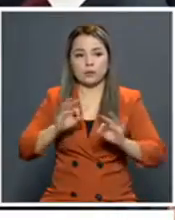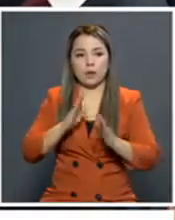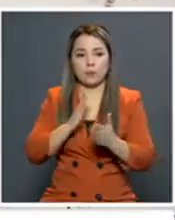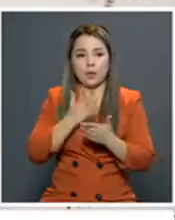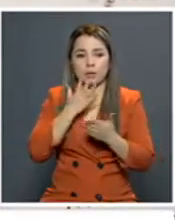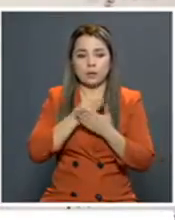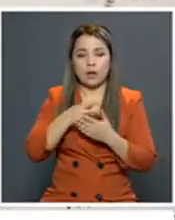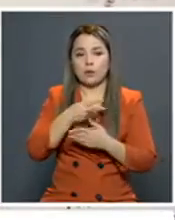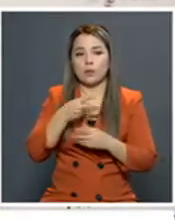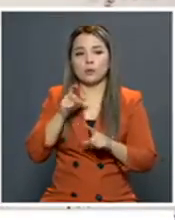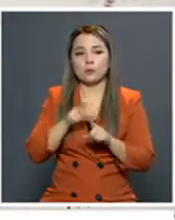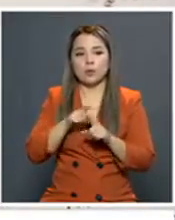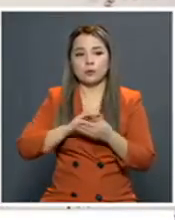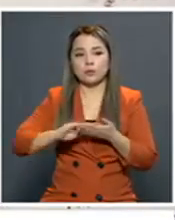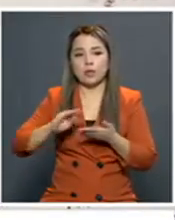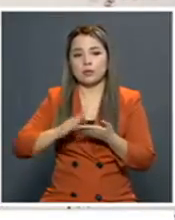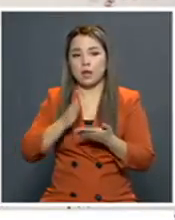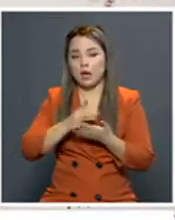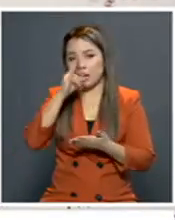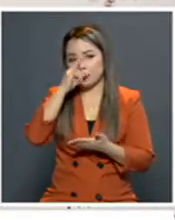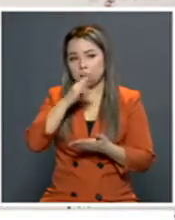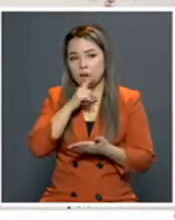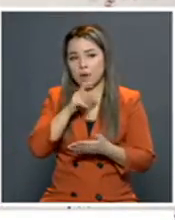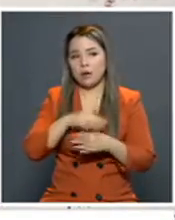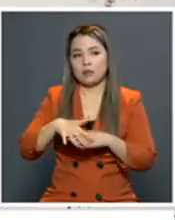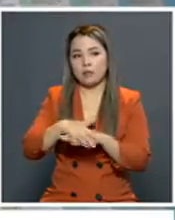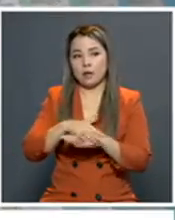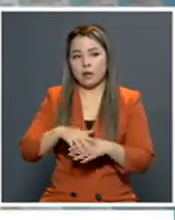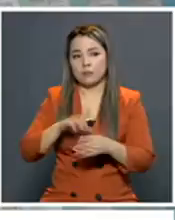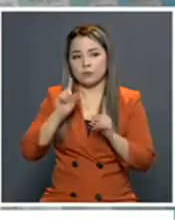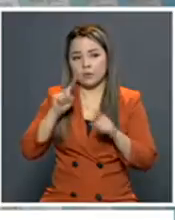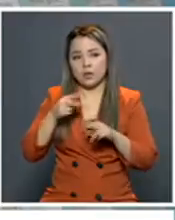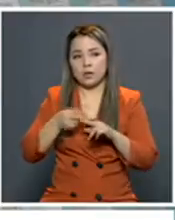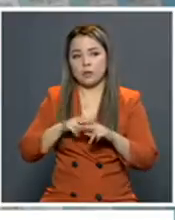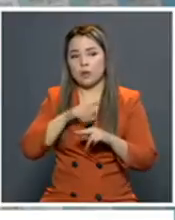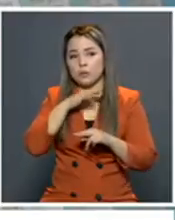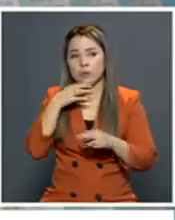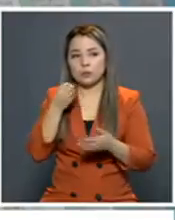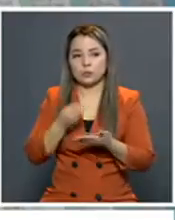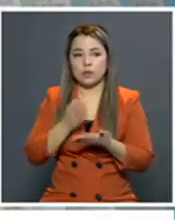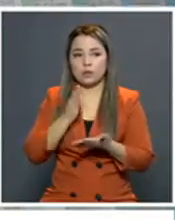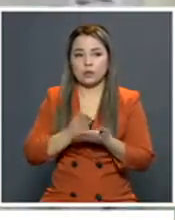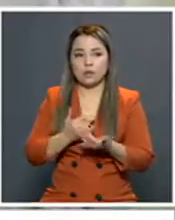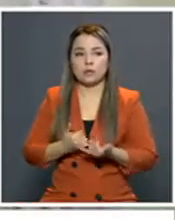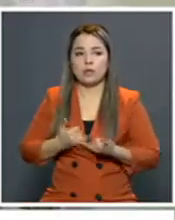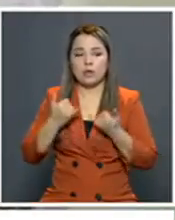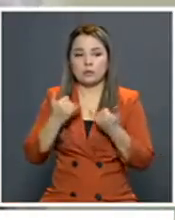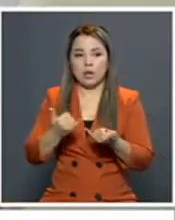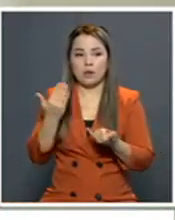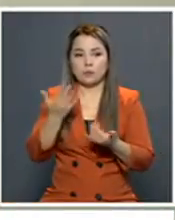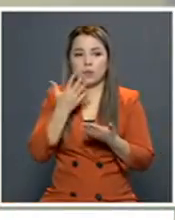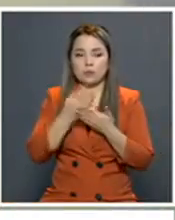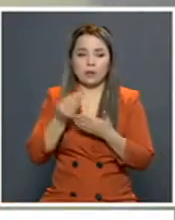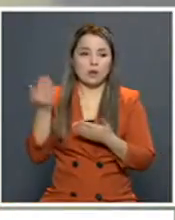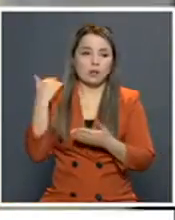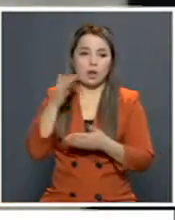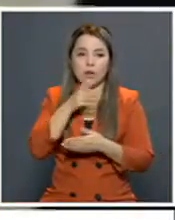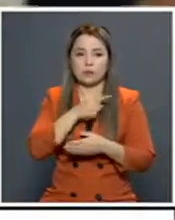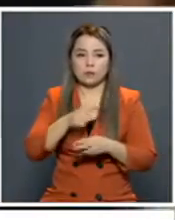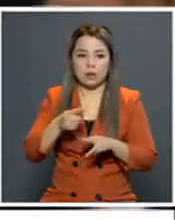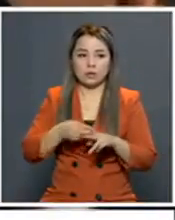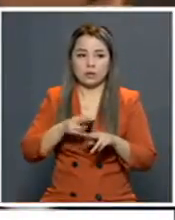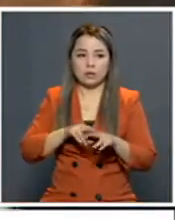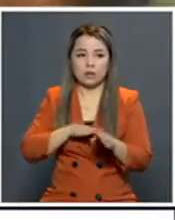зиялыларының мақалалары басылып тұрған. Қазақ халқының қамын ойлап, болашағын болжайтын талай құнды дүние жарыланды. Алайда кеңес саясатына кереғар мазмұн